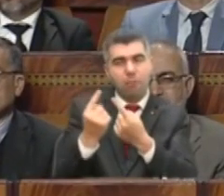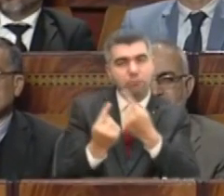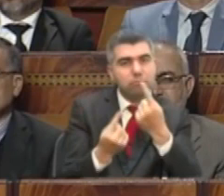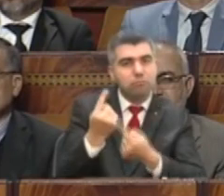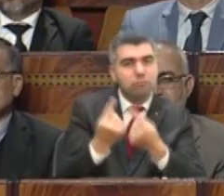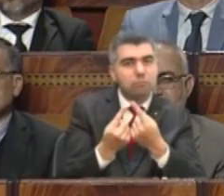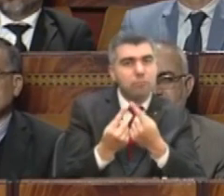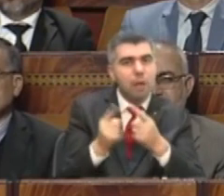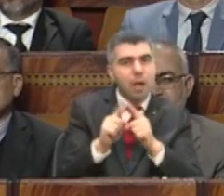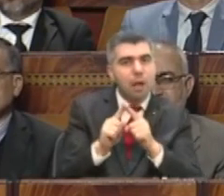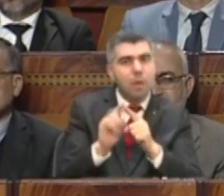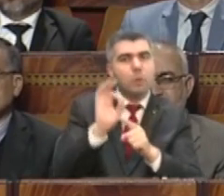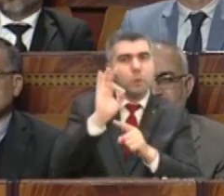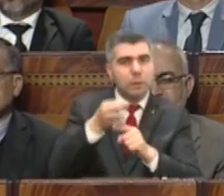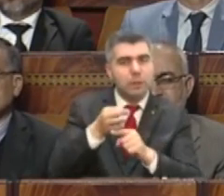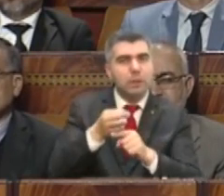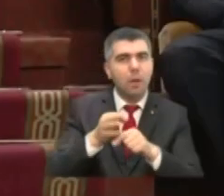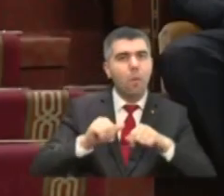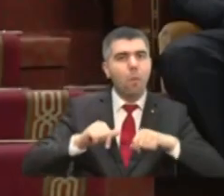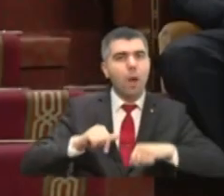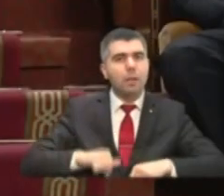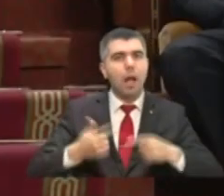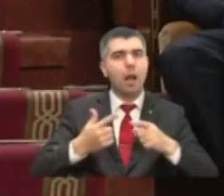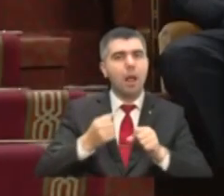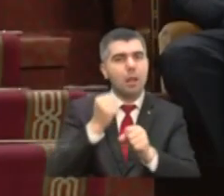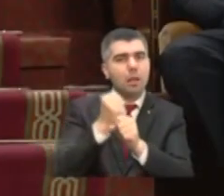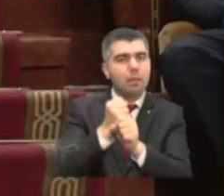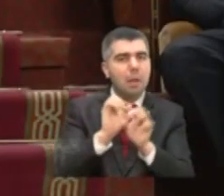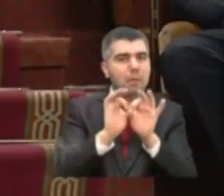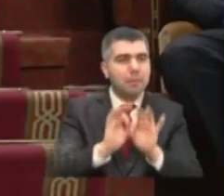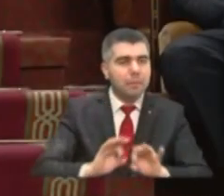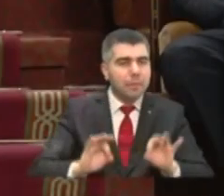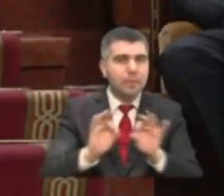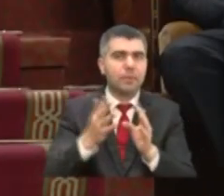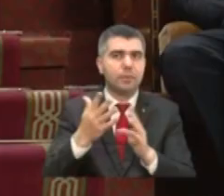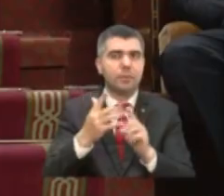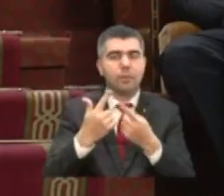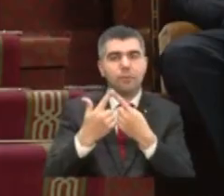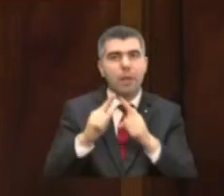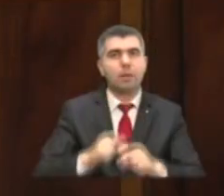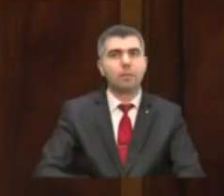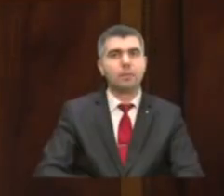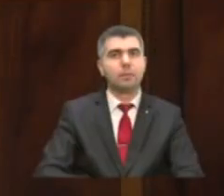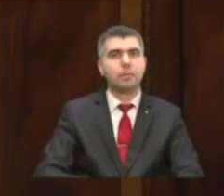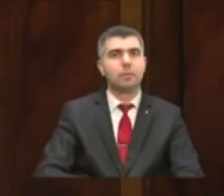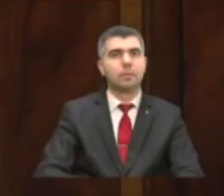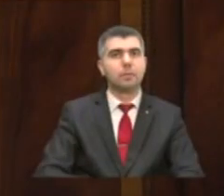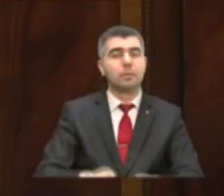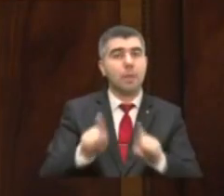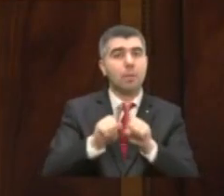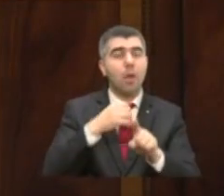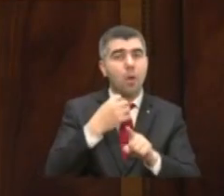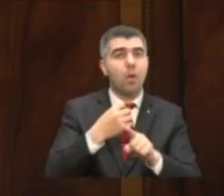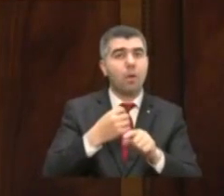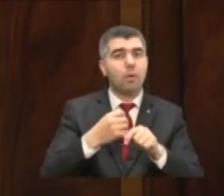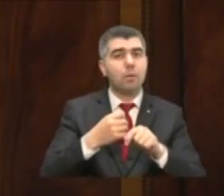سياسية هي اللي كتخلي بعض الوزراء كيبتعدوا عن الأهداف، فشل ذريع في التنمية الاقتصادية، وقلتوا البام نقولوا